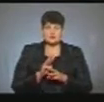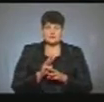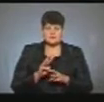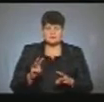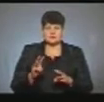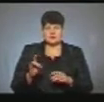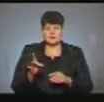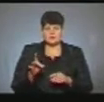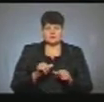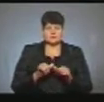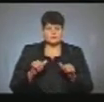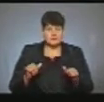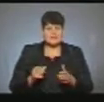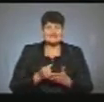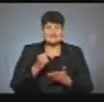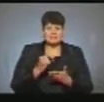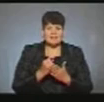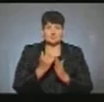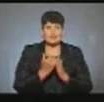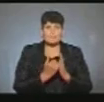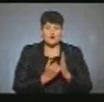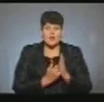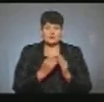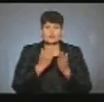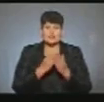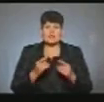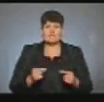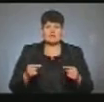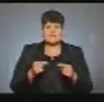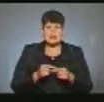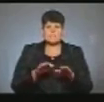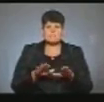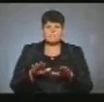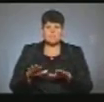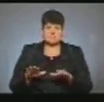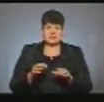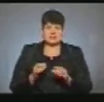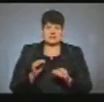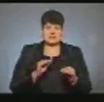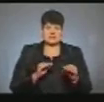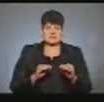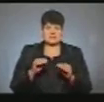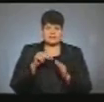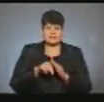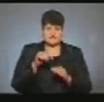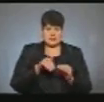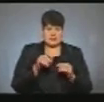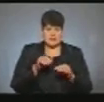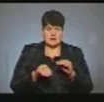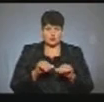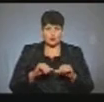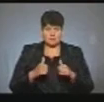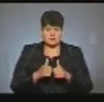яким і затверджений цей порядок, і є визначено за посадою склад комісії. В цілому вона